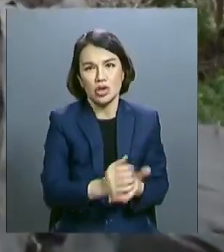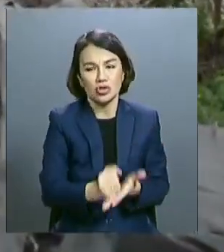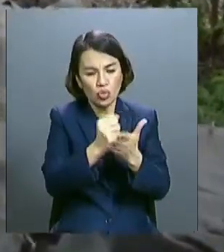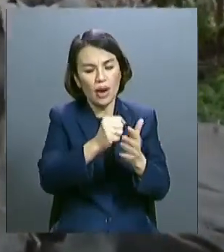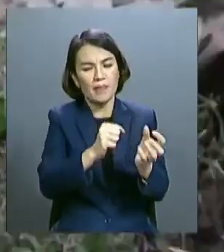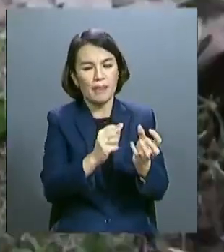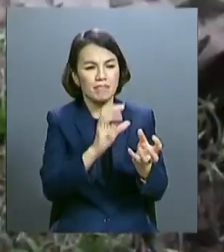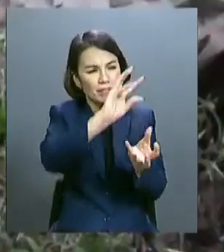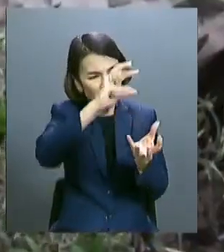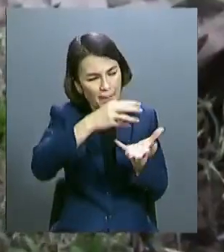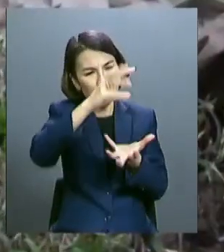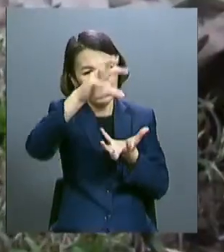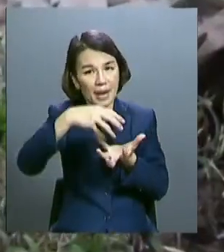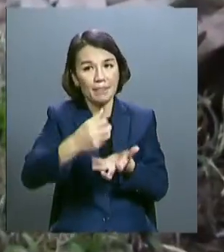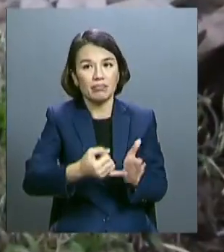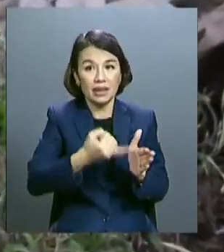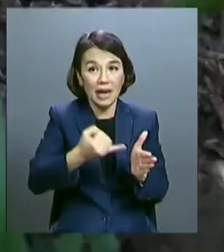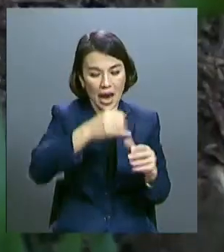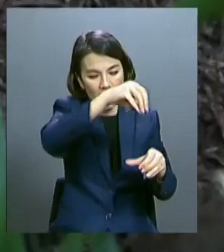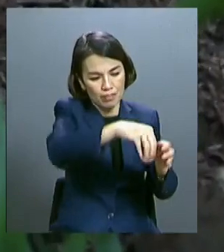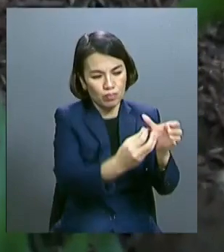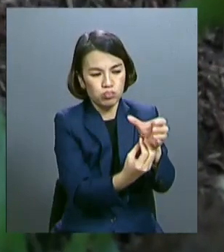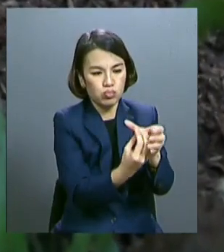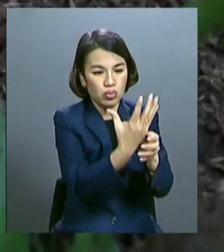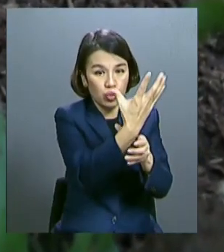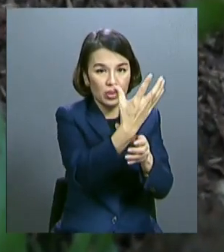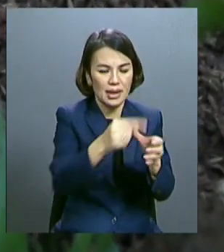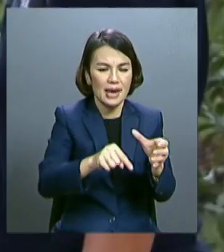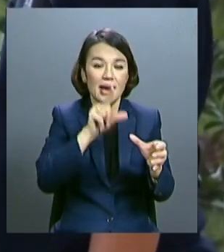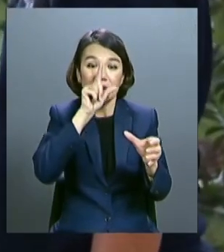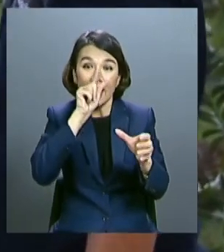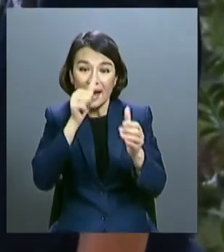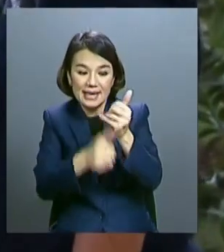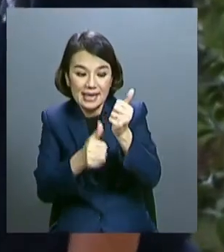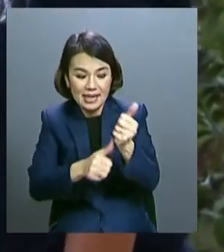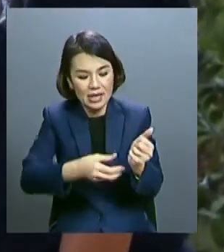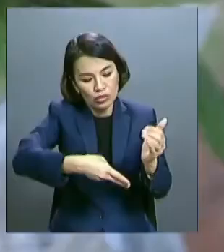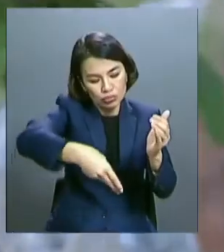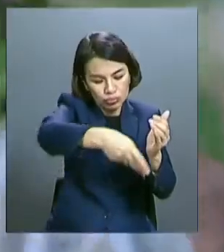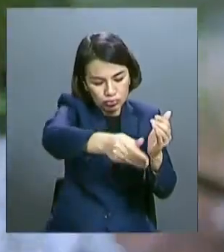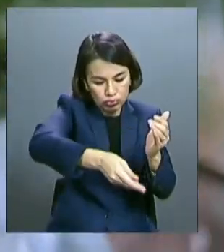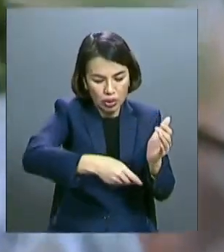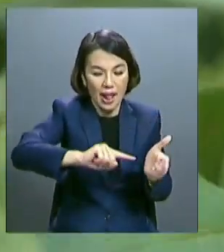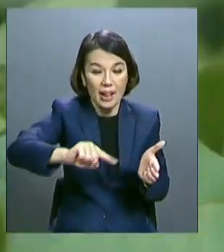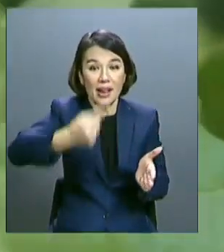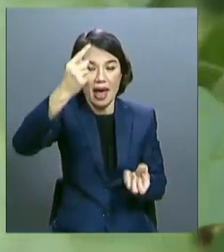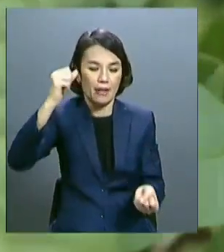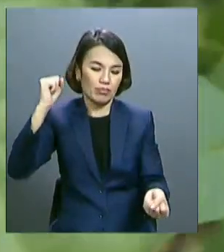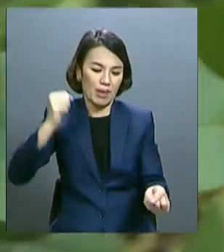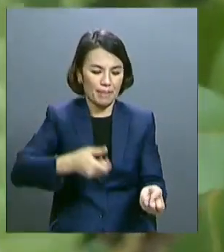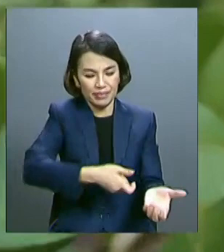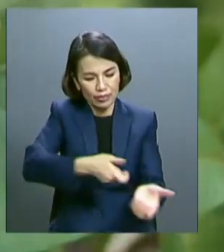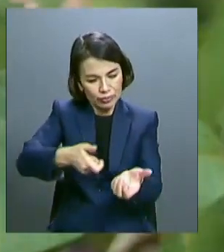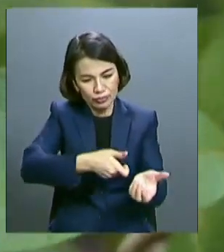กิ่งพันธุ์ที่เตรียมไว้ลงปลูกในหลุมใส่มูลไก่และปุ๋ยหมักควรหมั่นรดน้ำในระยะแรกการห่อฝรั่งจะมีทุ